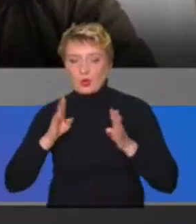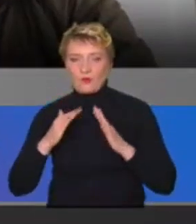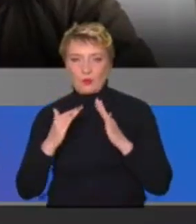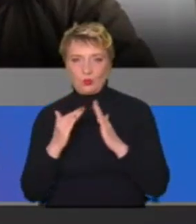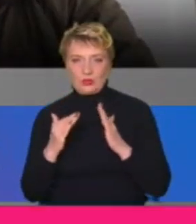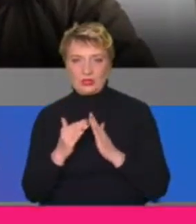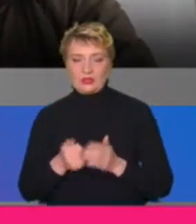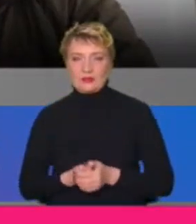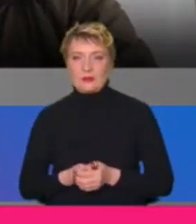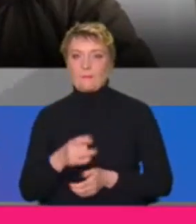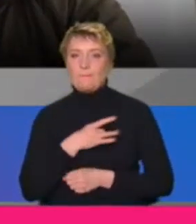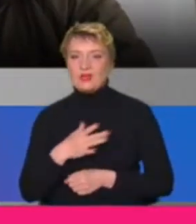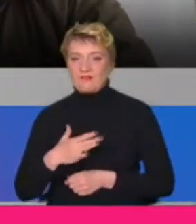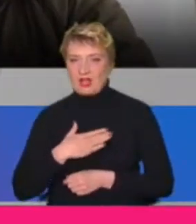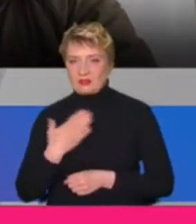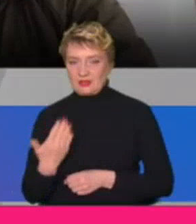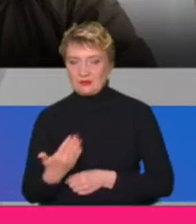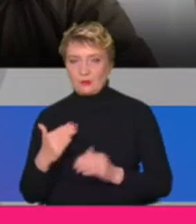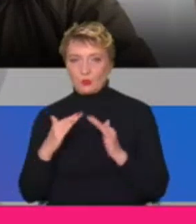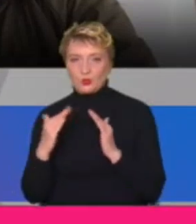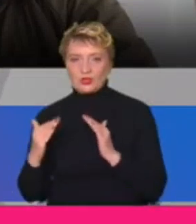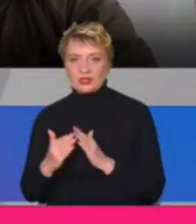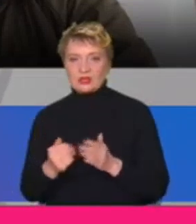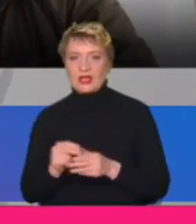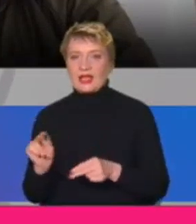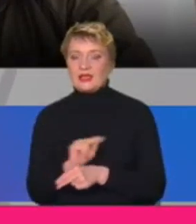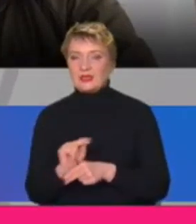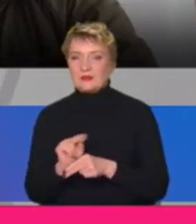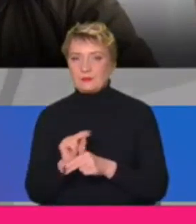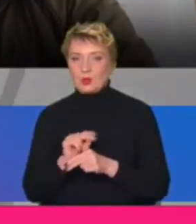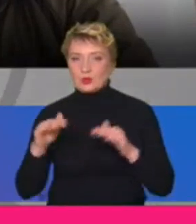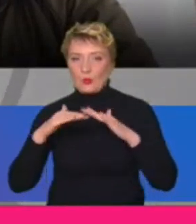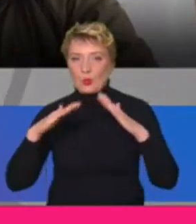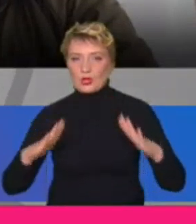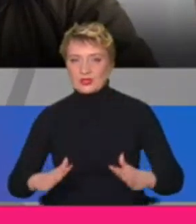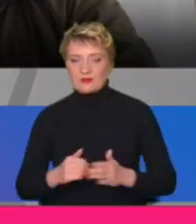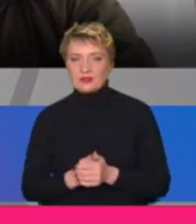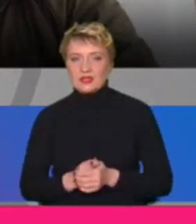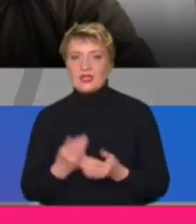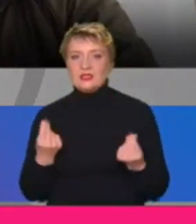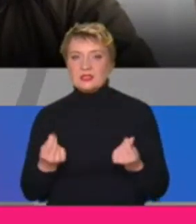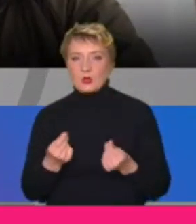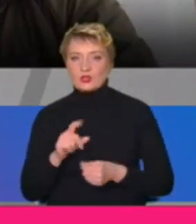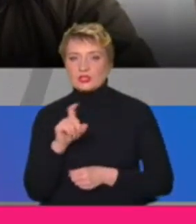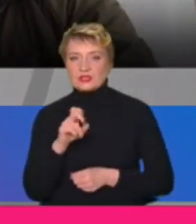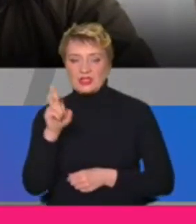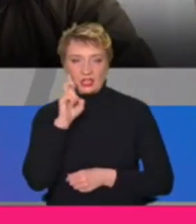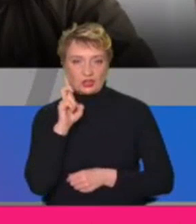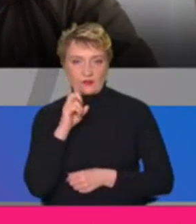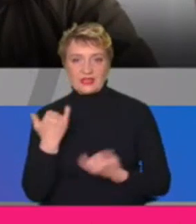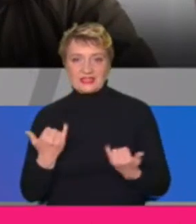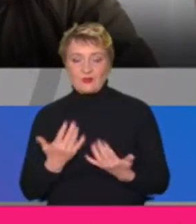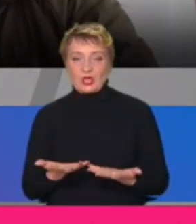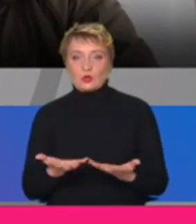в приватних будинках, ремонт покрівель. Ідуть це за кошти держави. Сьогодні ми